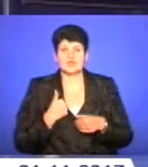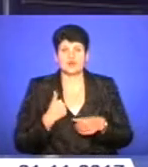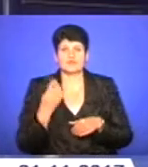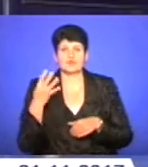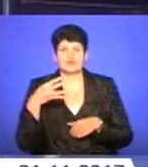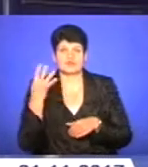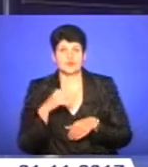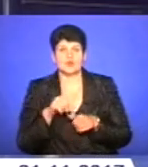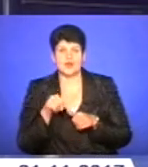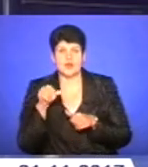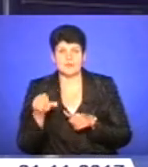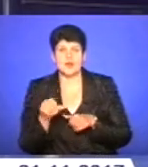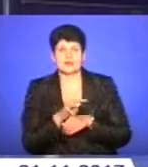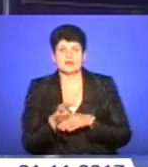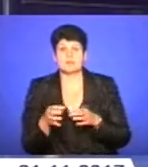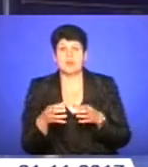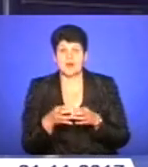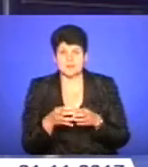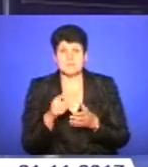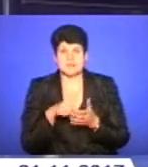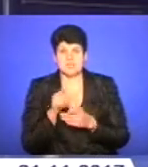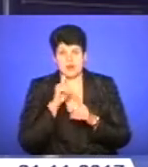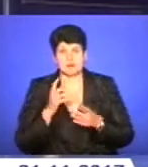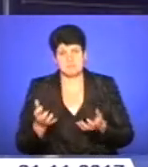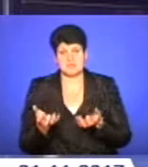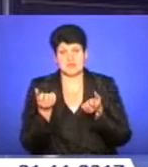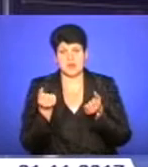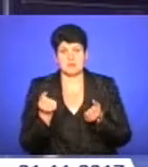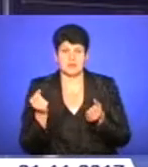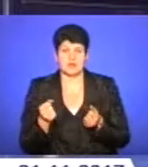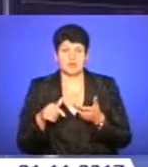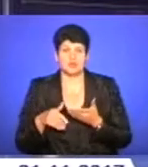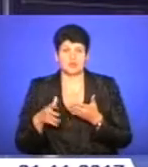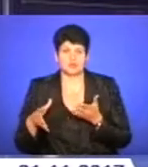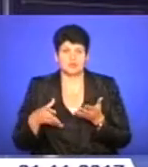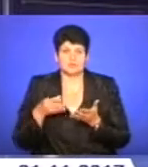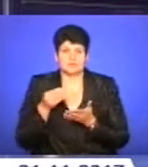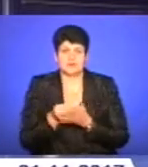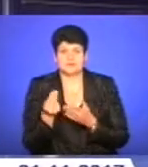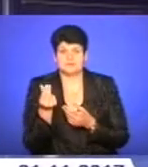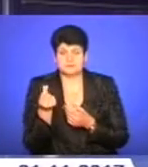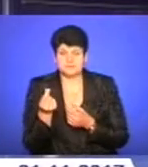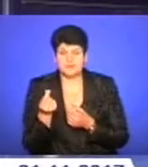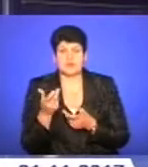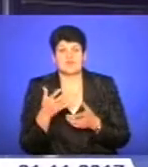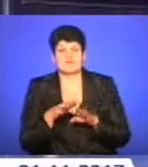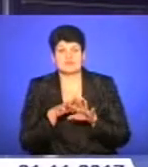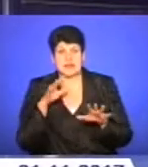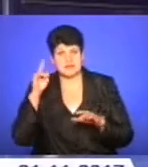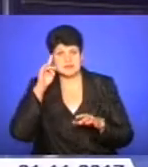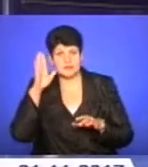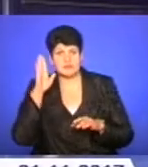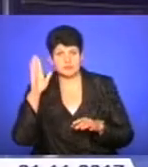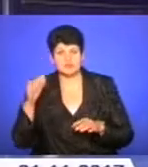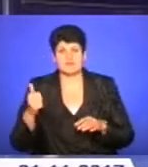артилерійської бригади. Міська рада підтримала таку ініціативу і долучилася до фінансування. Додам, що у залі слави, яка з'явиться у